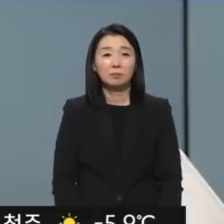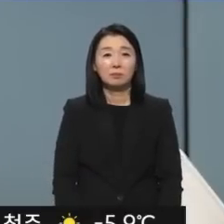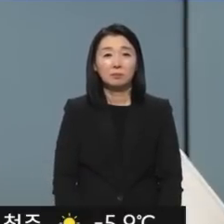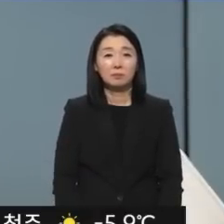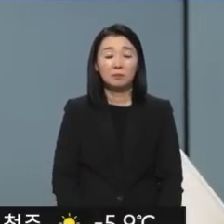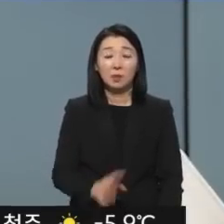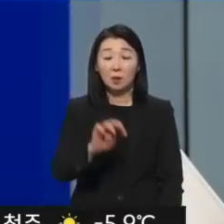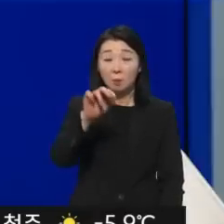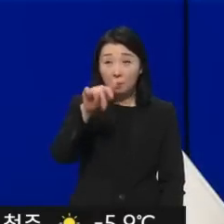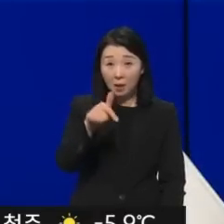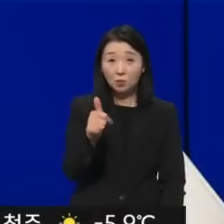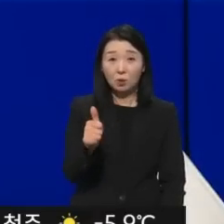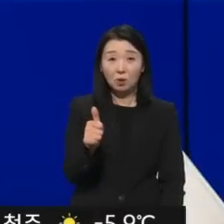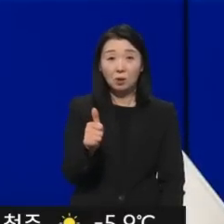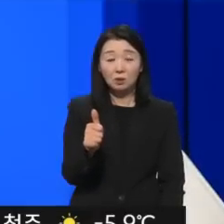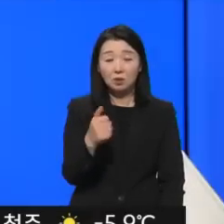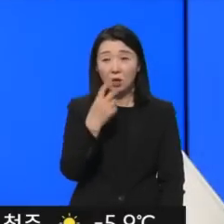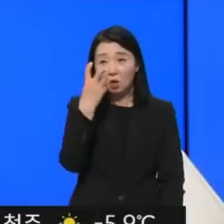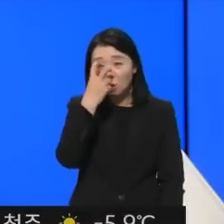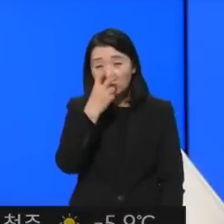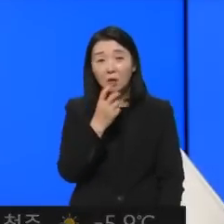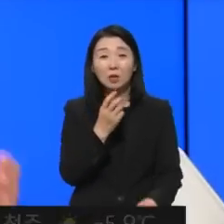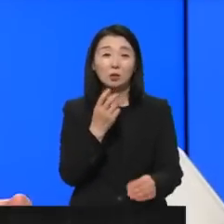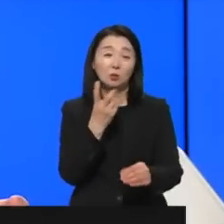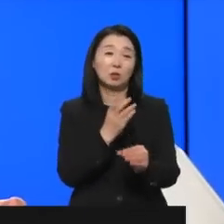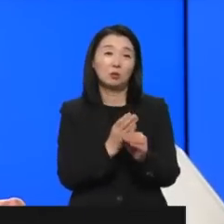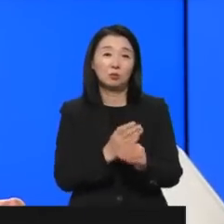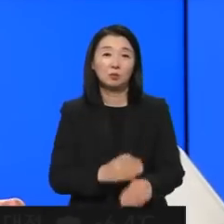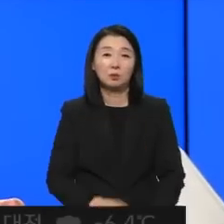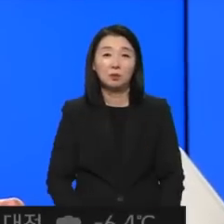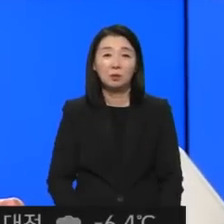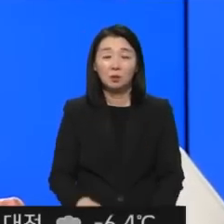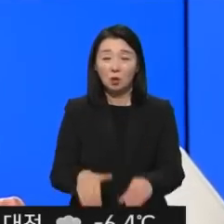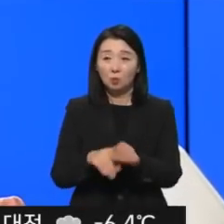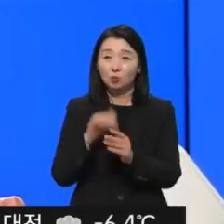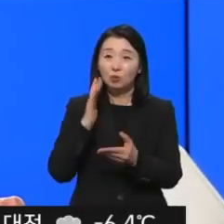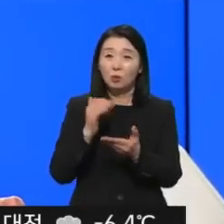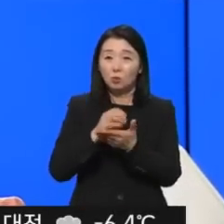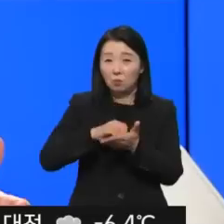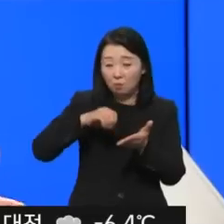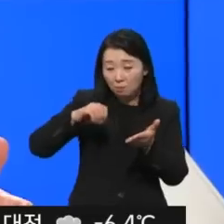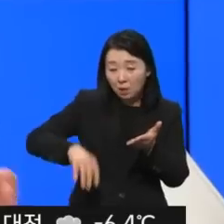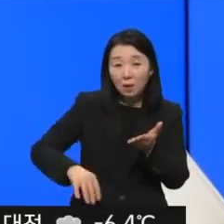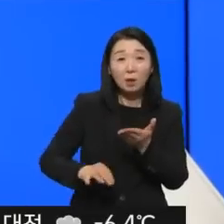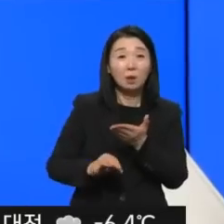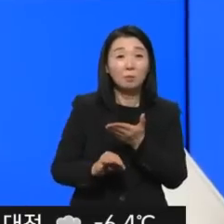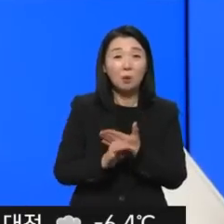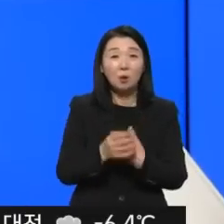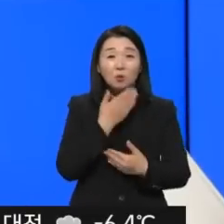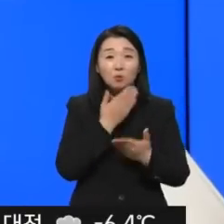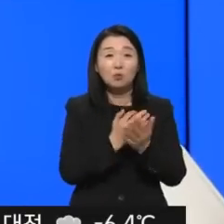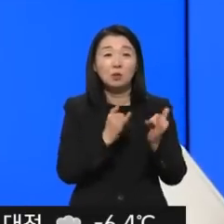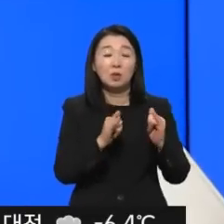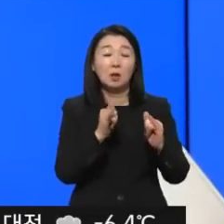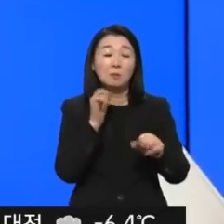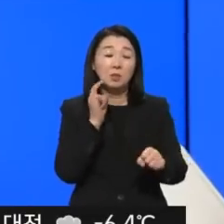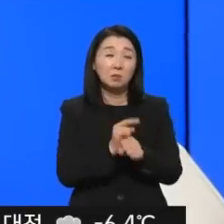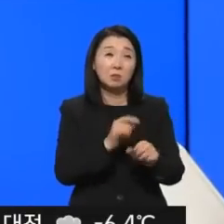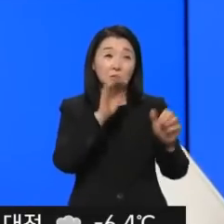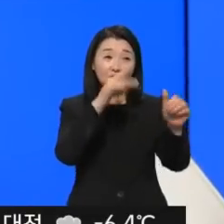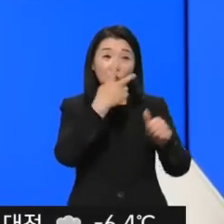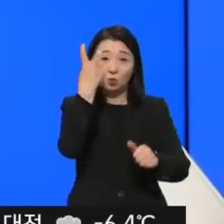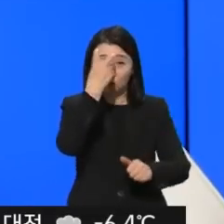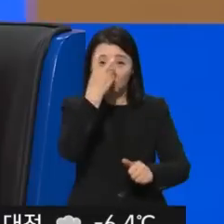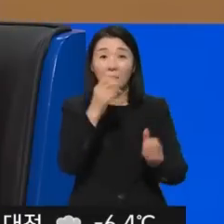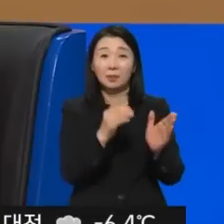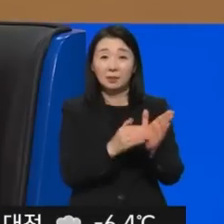박지원 전 원장이 지금 이제 검찰에서 조사를 받고 있습니다. 문재인 전 대통령을 제외하면은 어떻게 보면 주요 인물들은 다 조사를 받았다고 볼 수